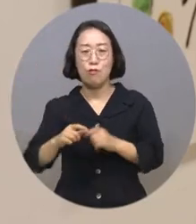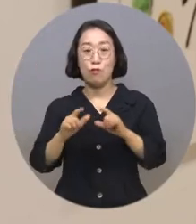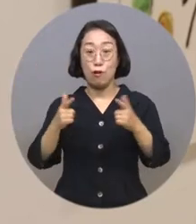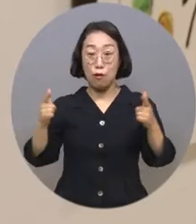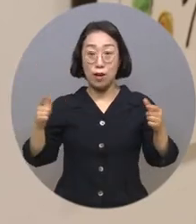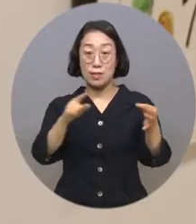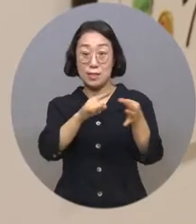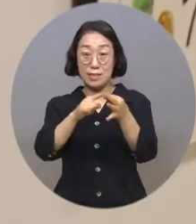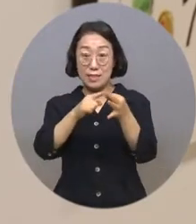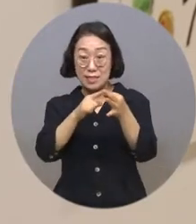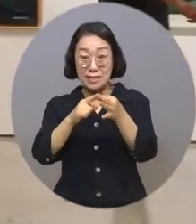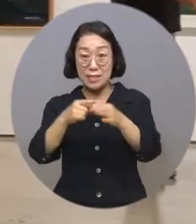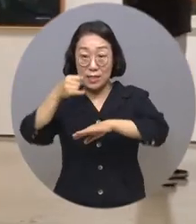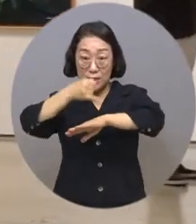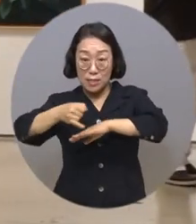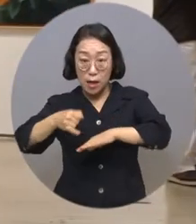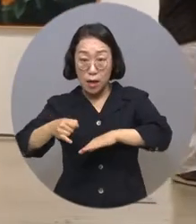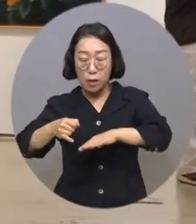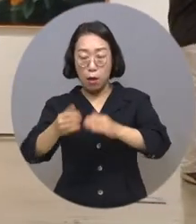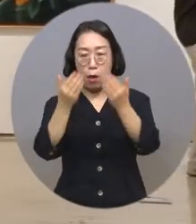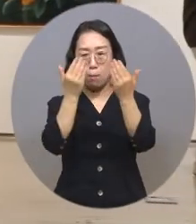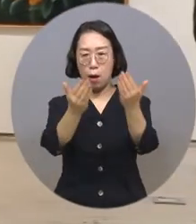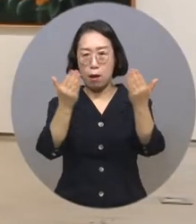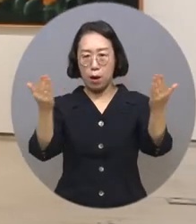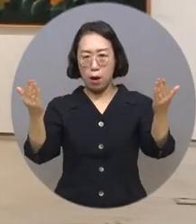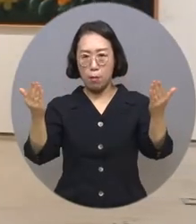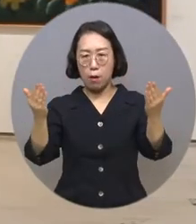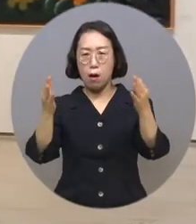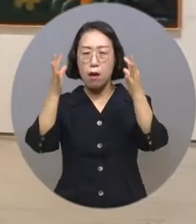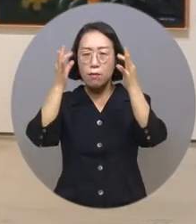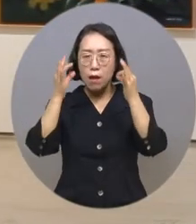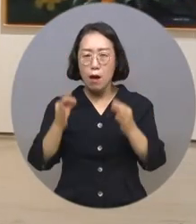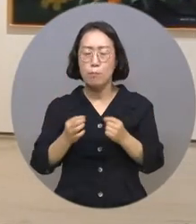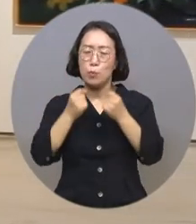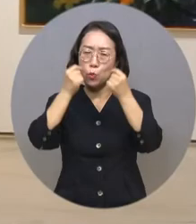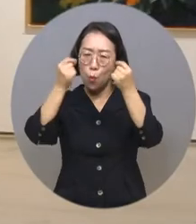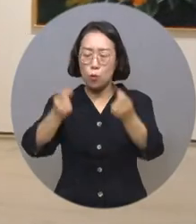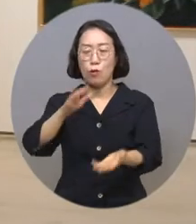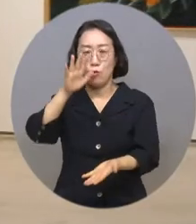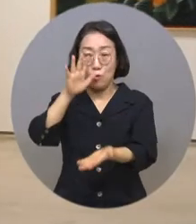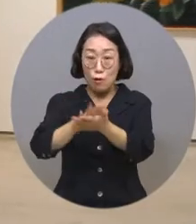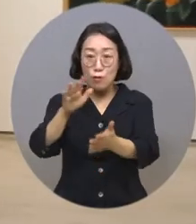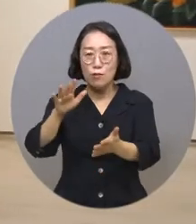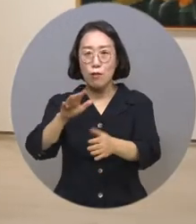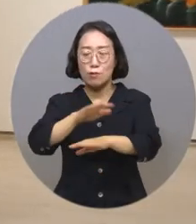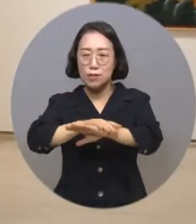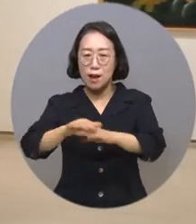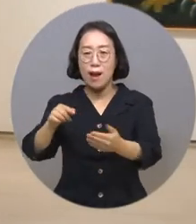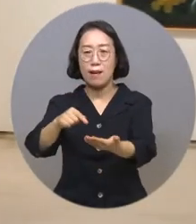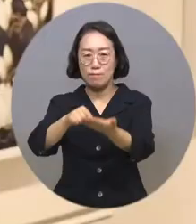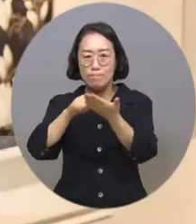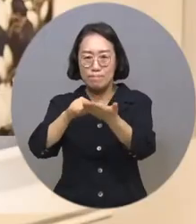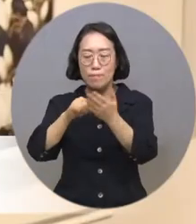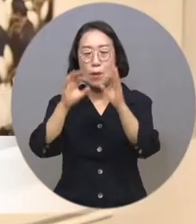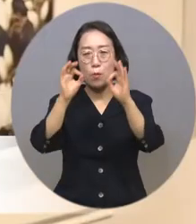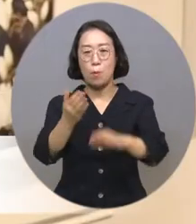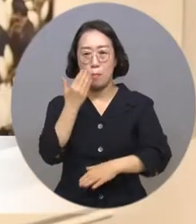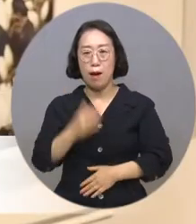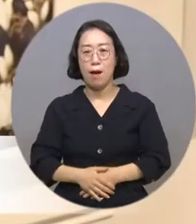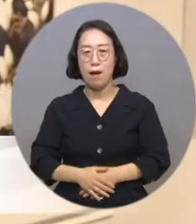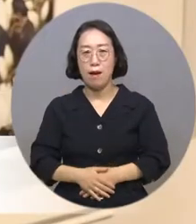작품들은 여수 여성 작가들의 땀과 노력, 열정이 작품 속에 고스란히 담겨 있습니다.